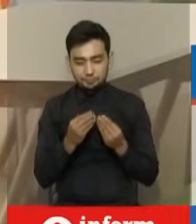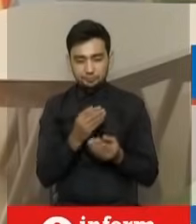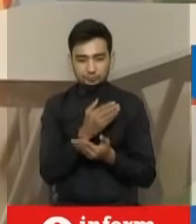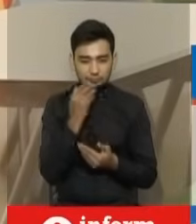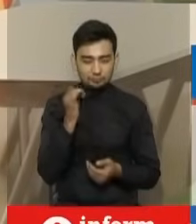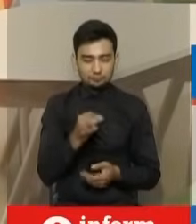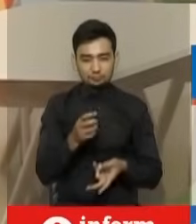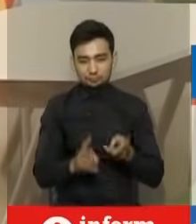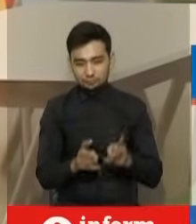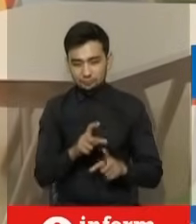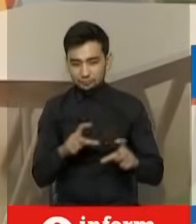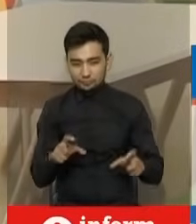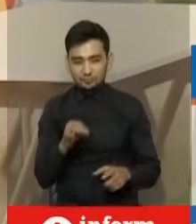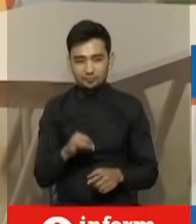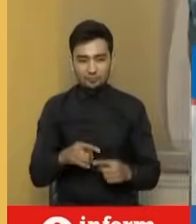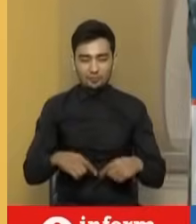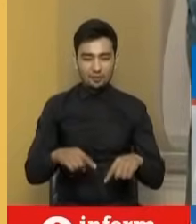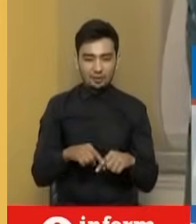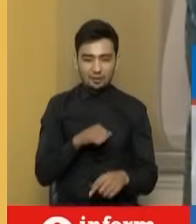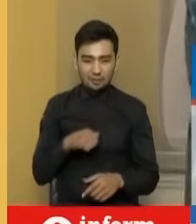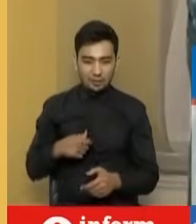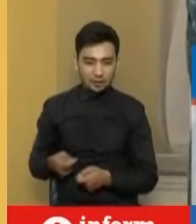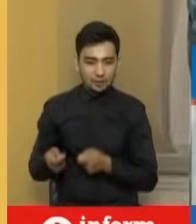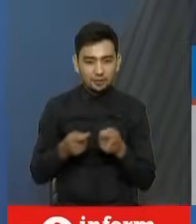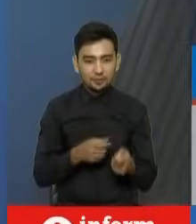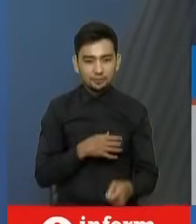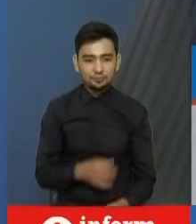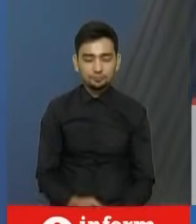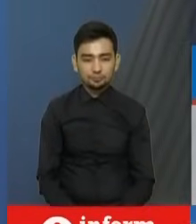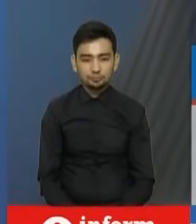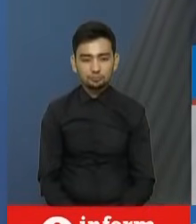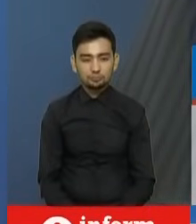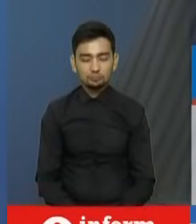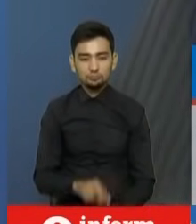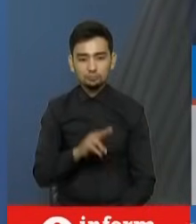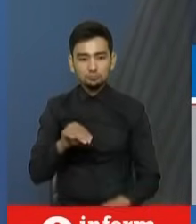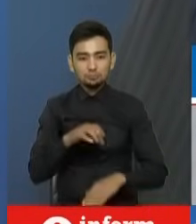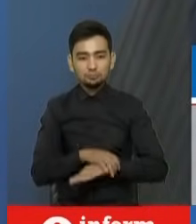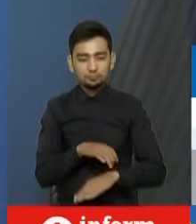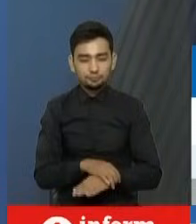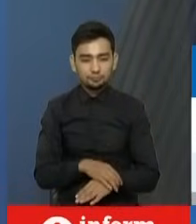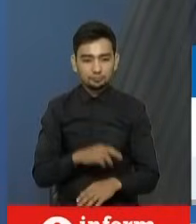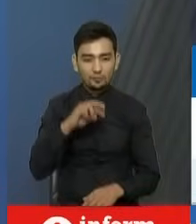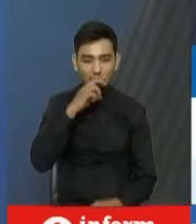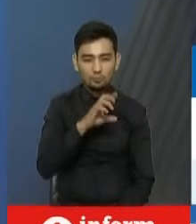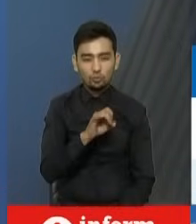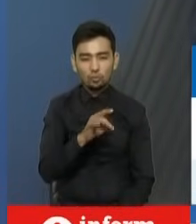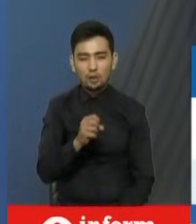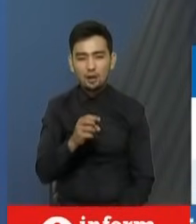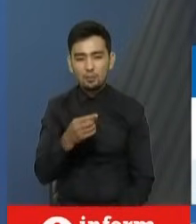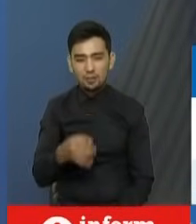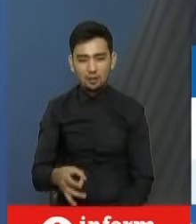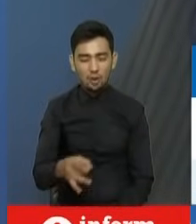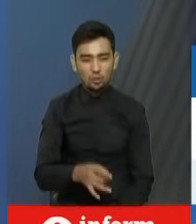даже поваров. Организаторы поездки привезли с собой. По факту отравления детей в Бурабайском районе 22